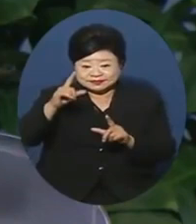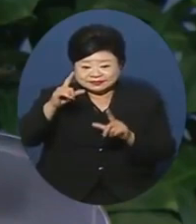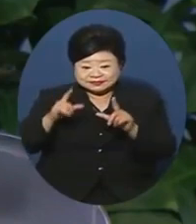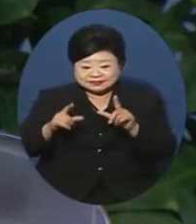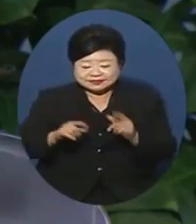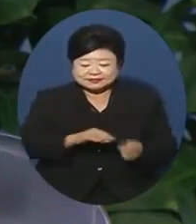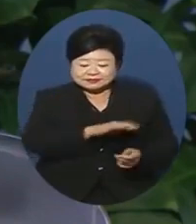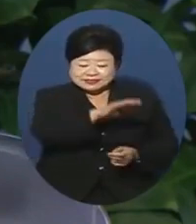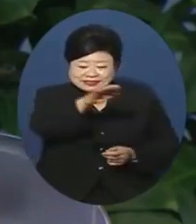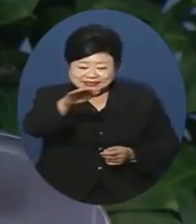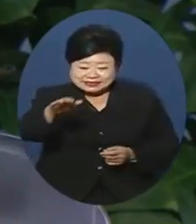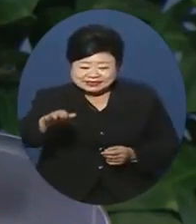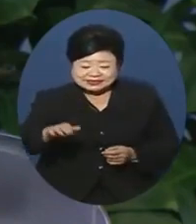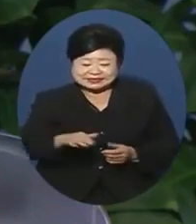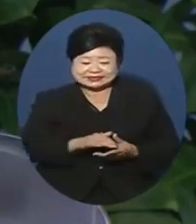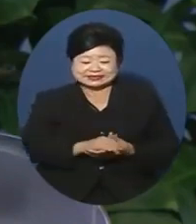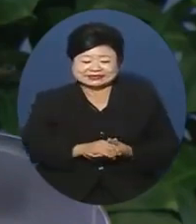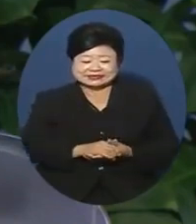우리는